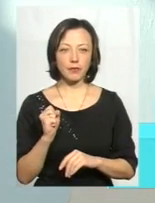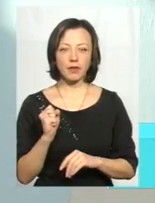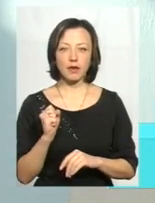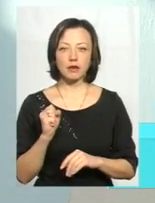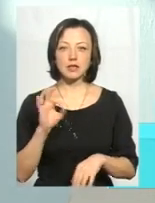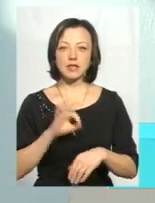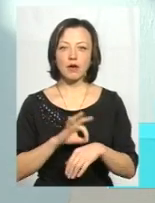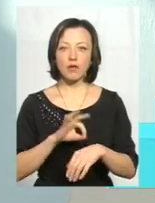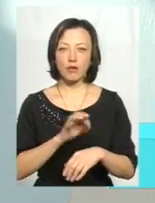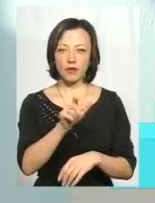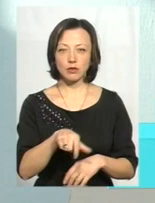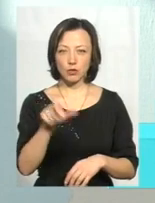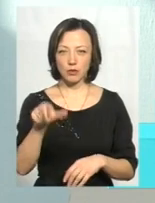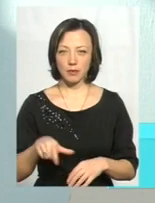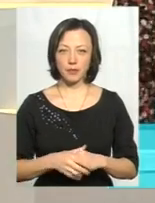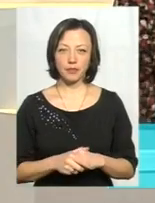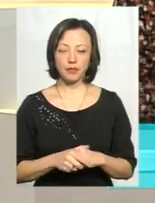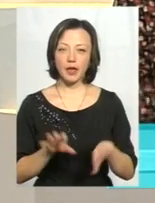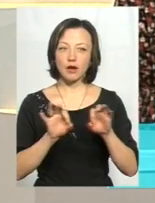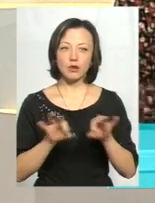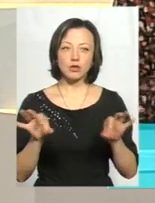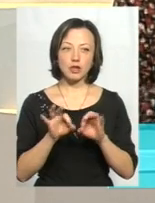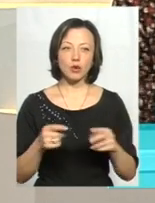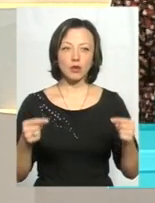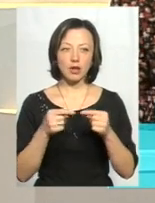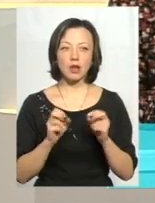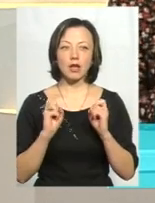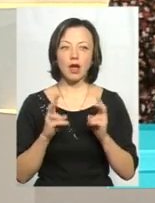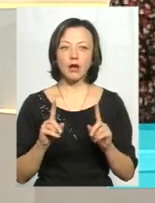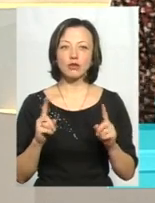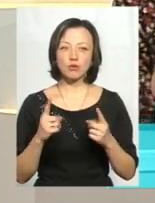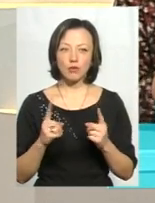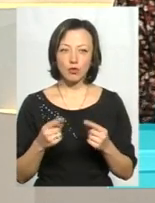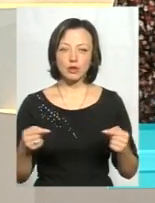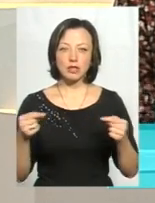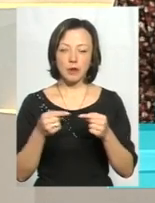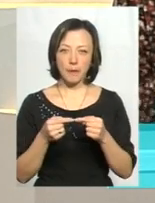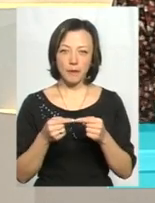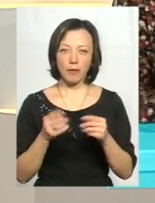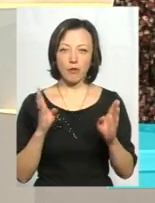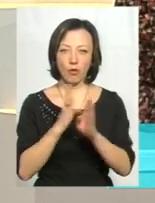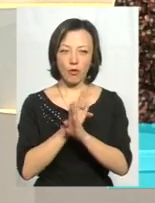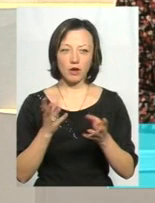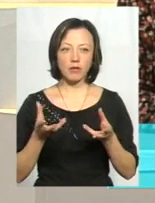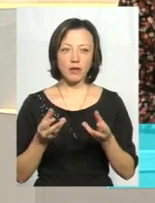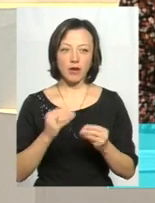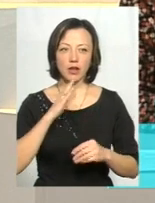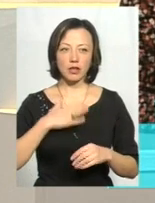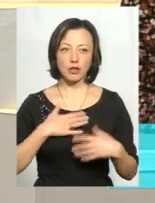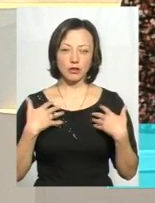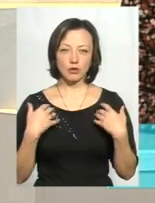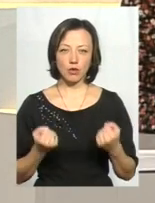на захворюваність людей. Розкажіть, пані Світлано, конкретніше, як і чому саме погода впливає на наше